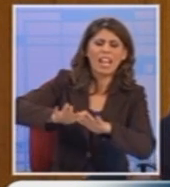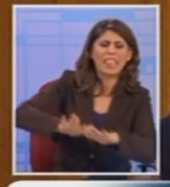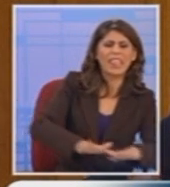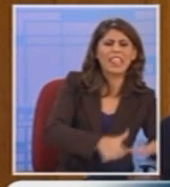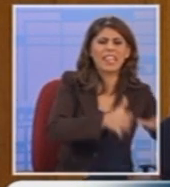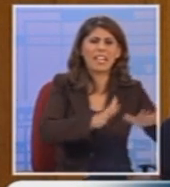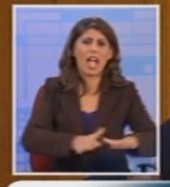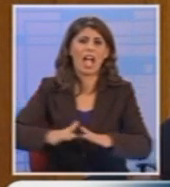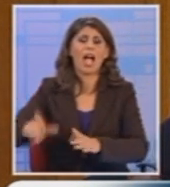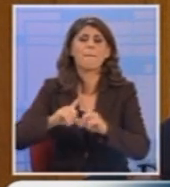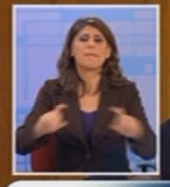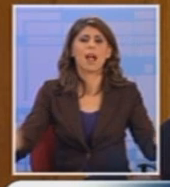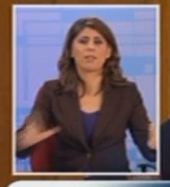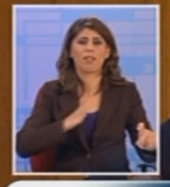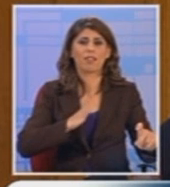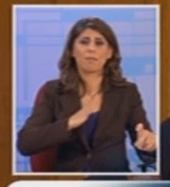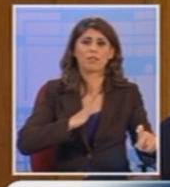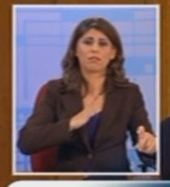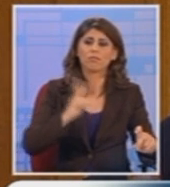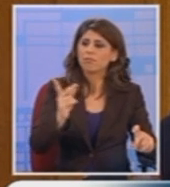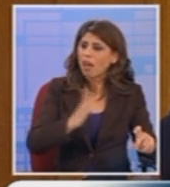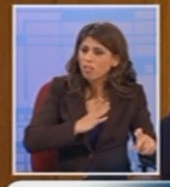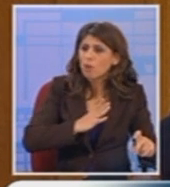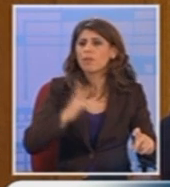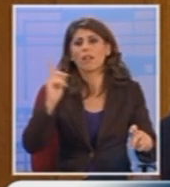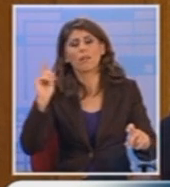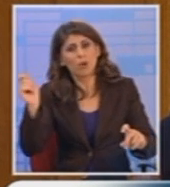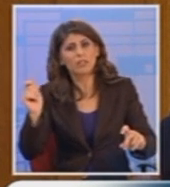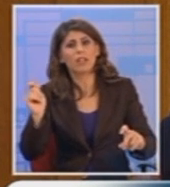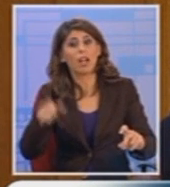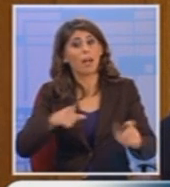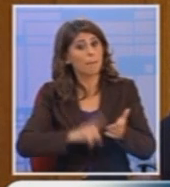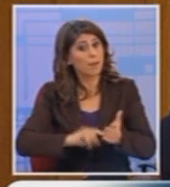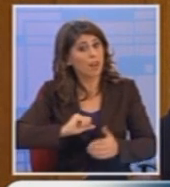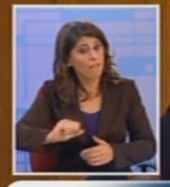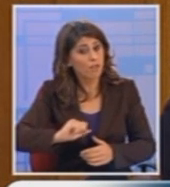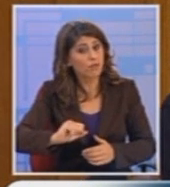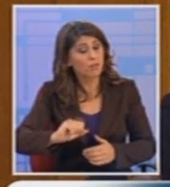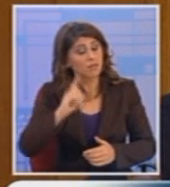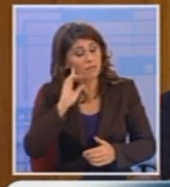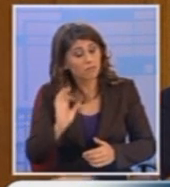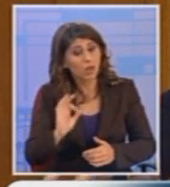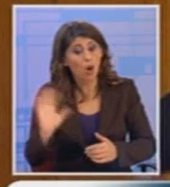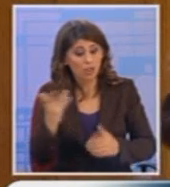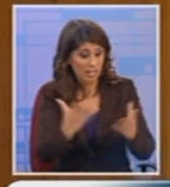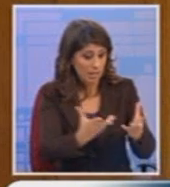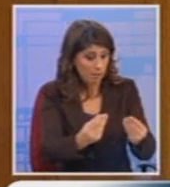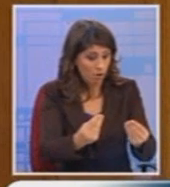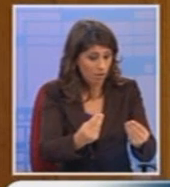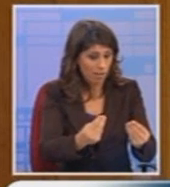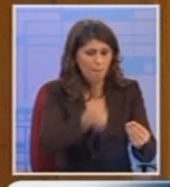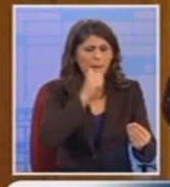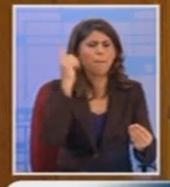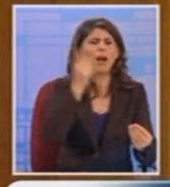τα πολιτικά και τα οικονομικά. Και πρέπει να φοβούμαστε εύλογα όταν οι πολλοί με μέθη